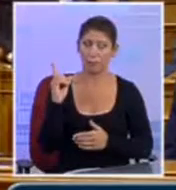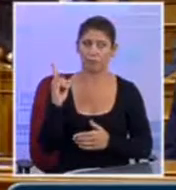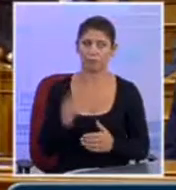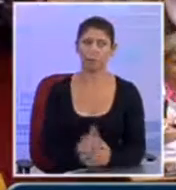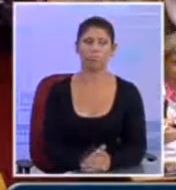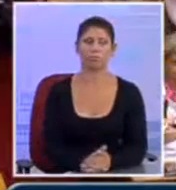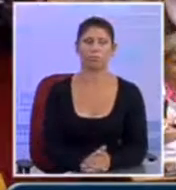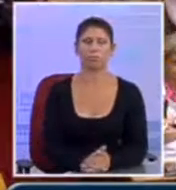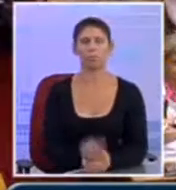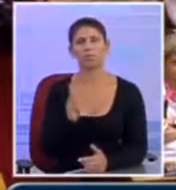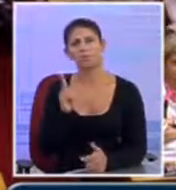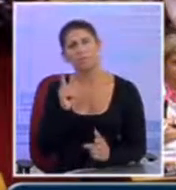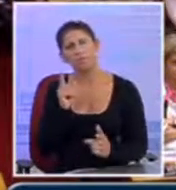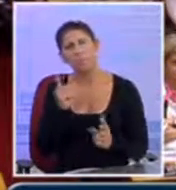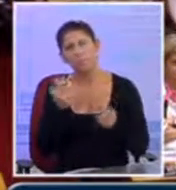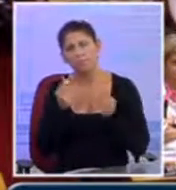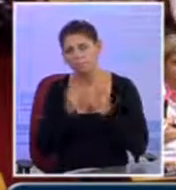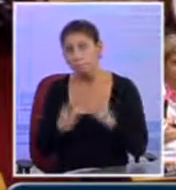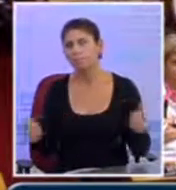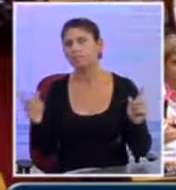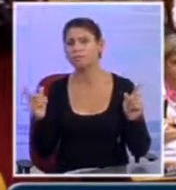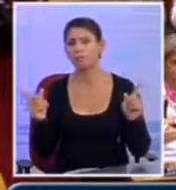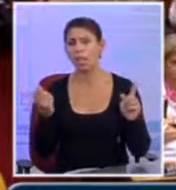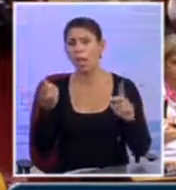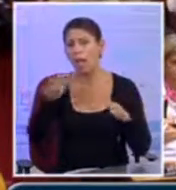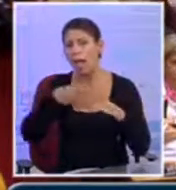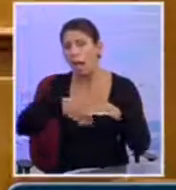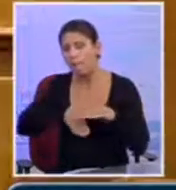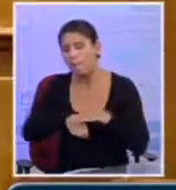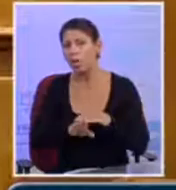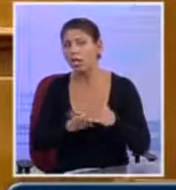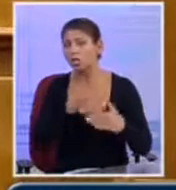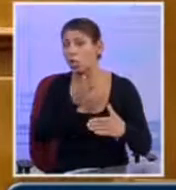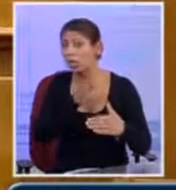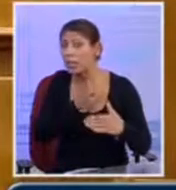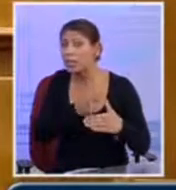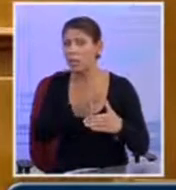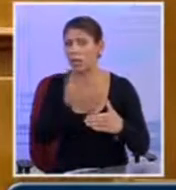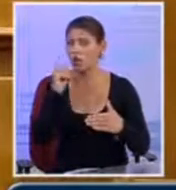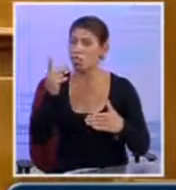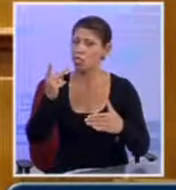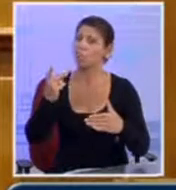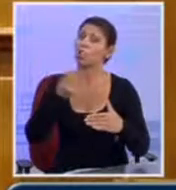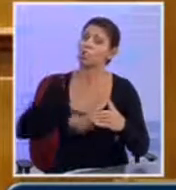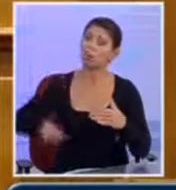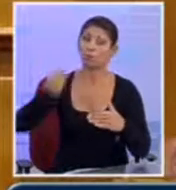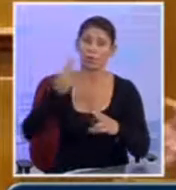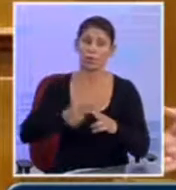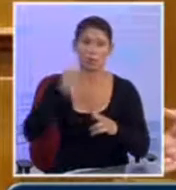είναι σχήμα οξύμορο και υποκρύπτει ένα δεύτερο επίσης πολύ σημαντικό